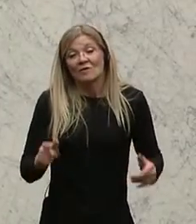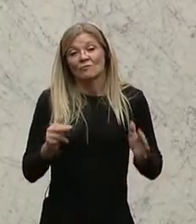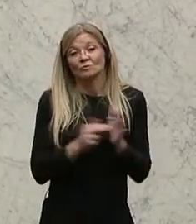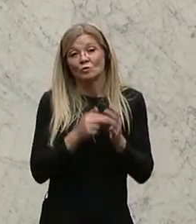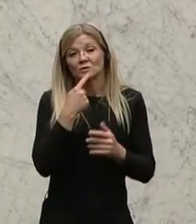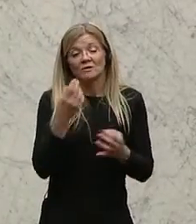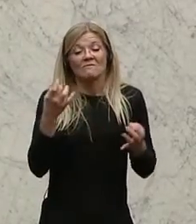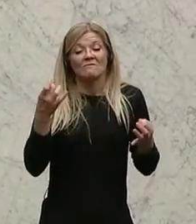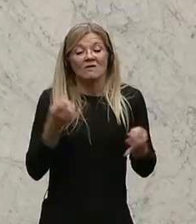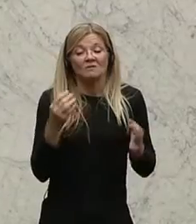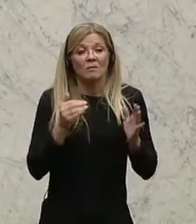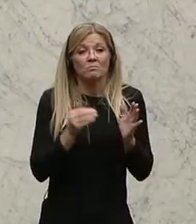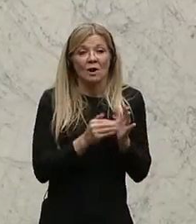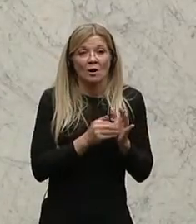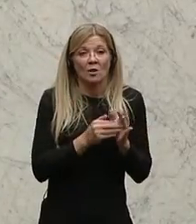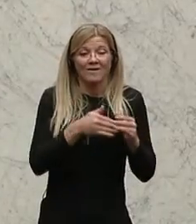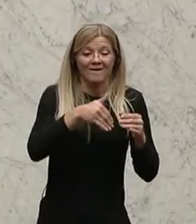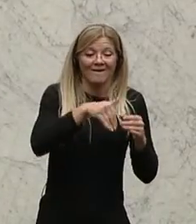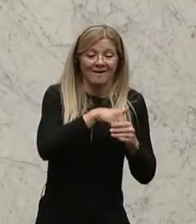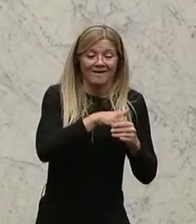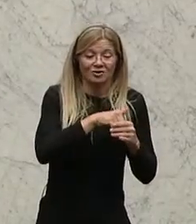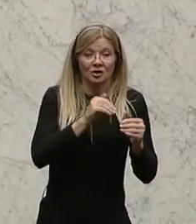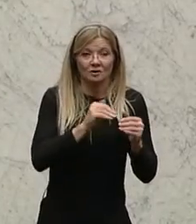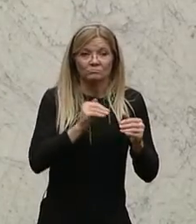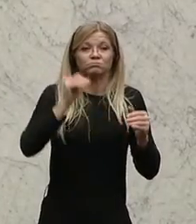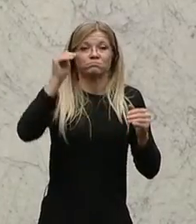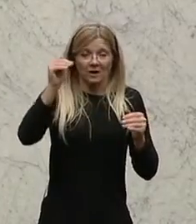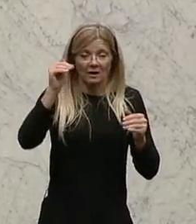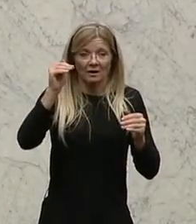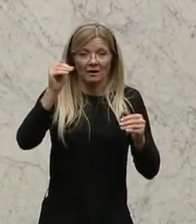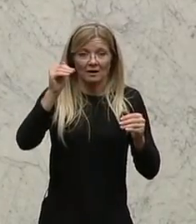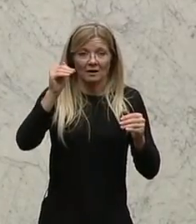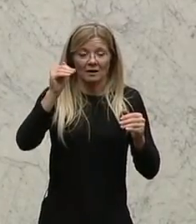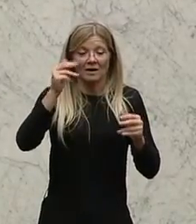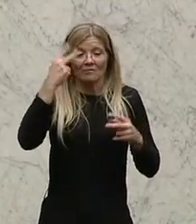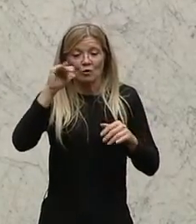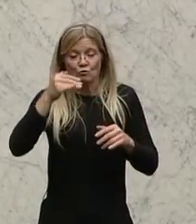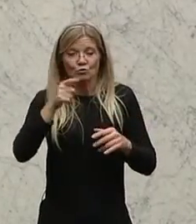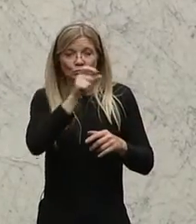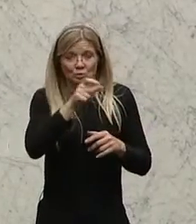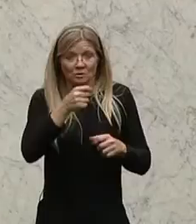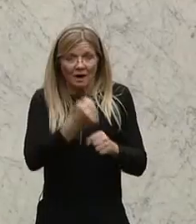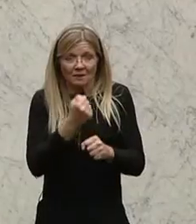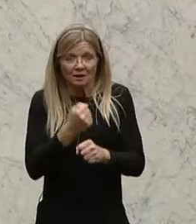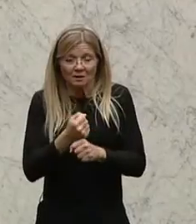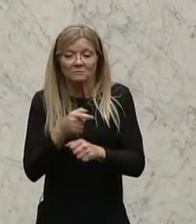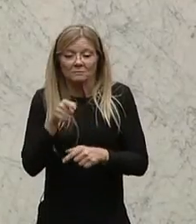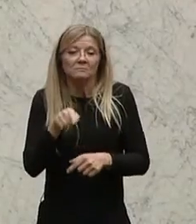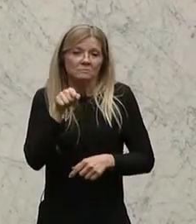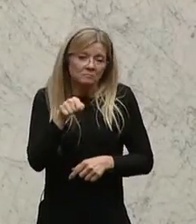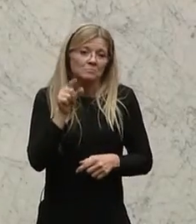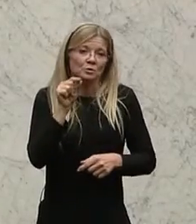personell abgearbeitet werden muss, ja ein Ergebnis positiver Art ist. Es